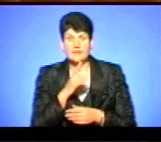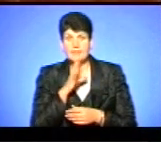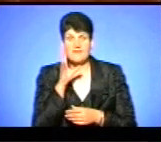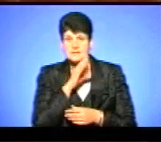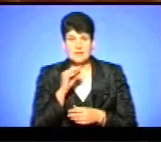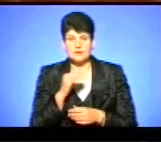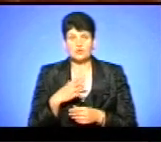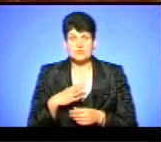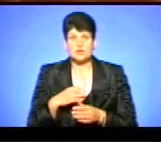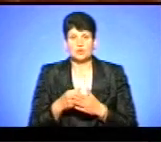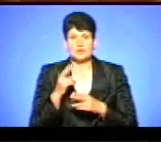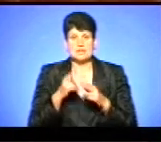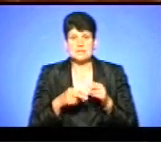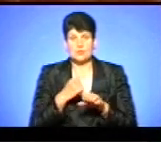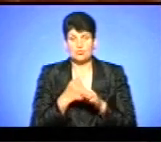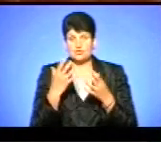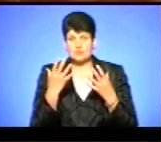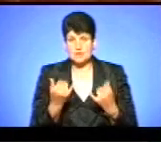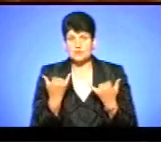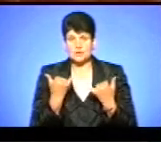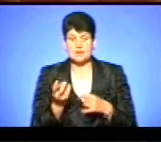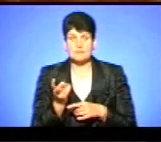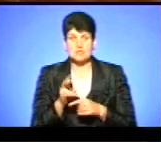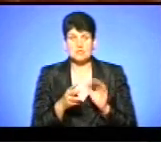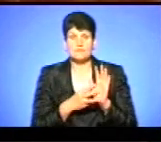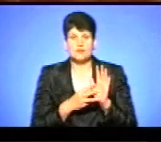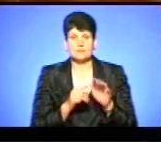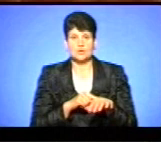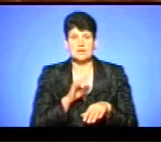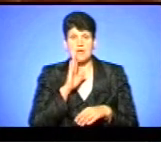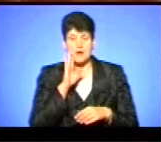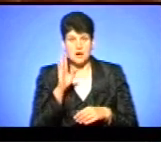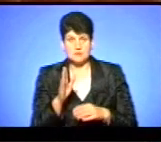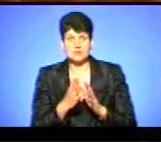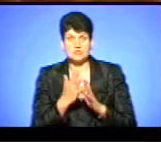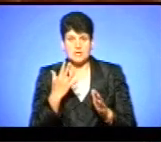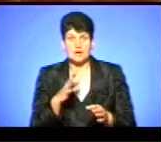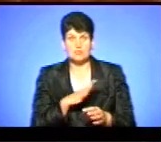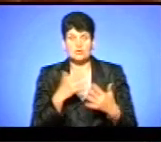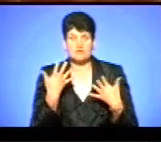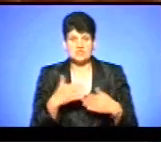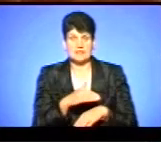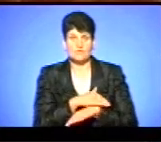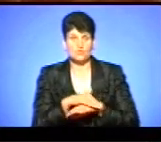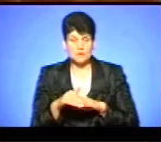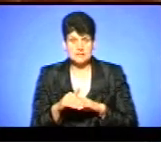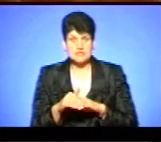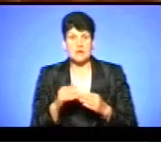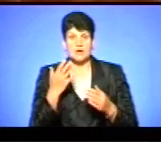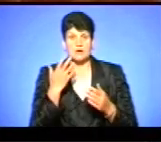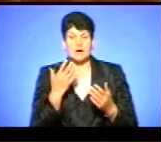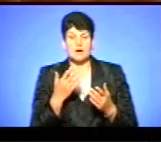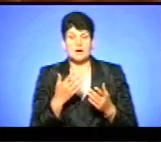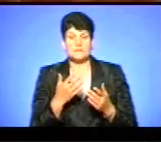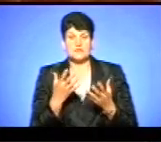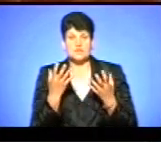встигала дочекатися до кінця робочого дня. Сьогодні я прийшла в 8-й годині ранку, черга була вже на вулицю, коли приймають громадян з 9-ї.